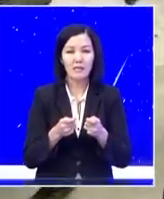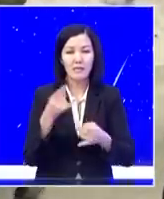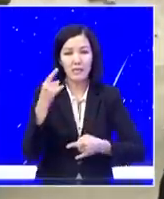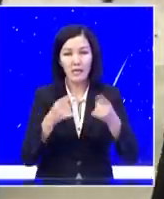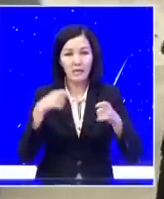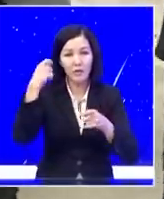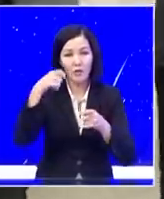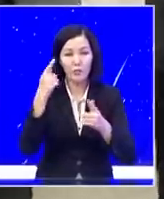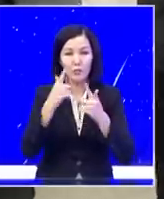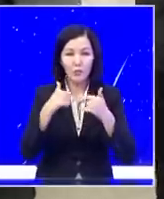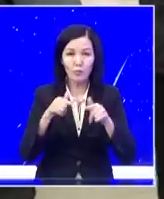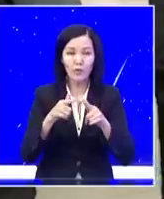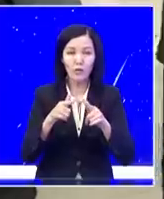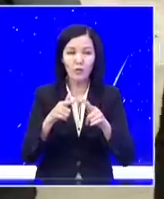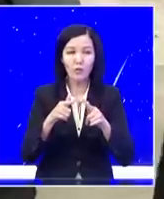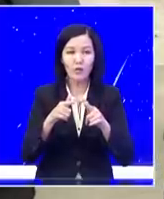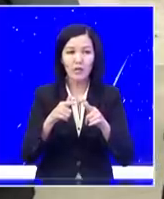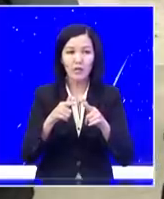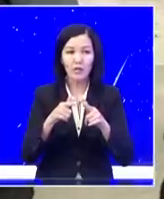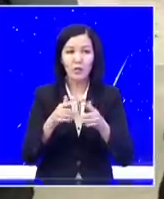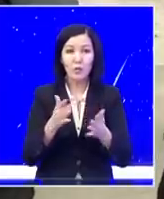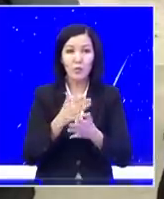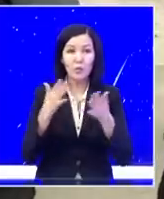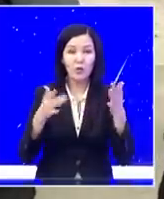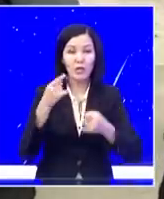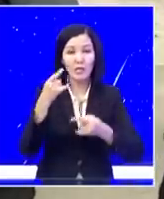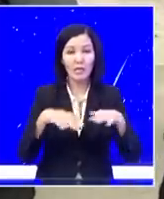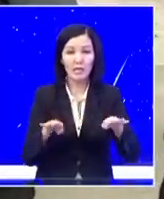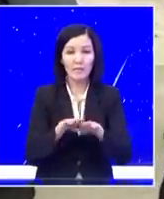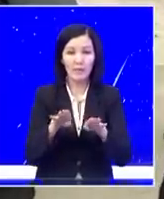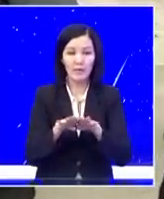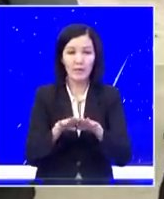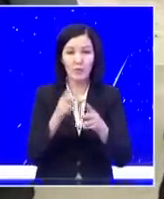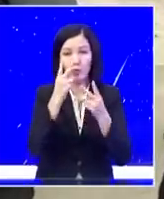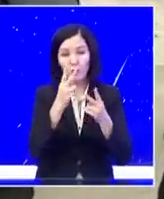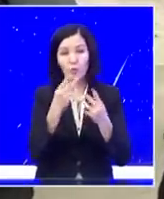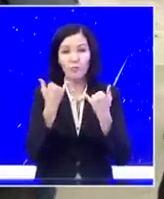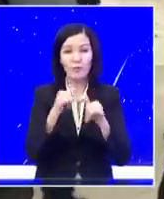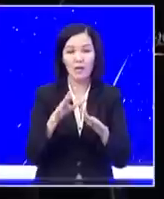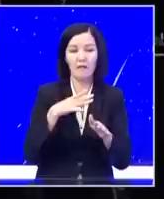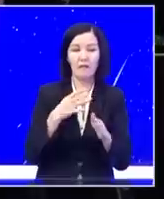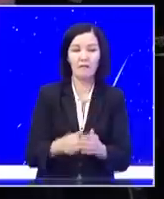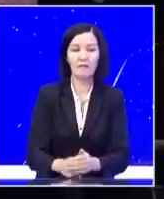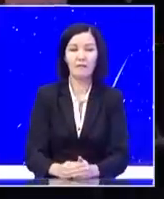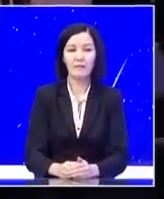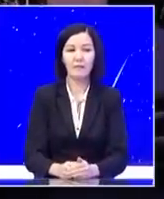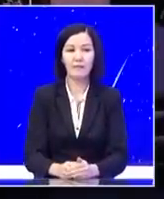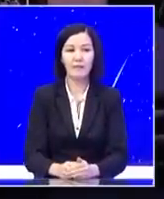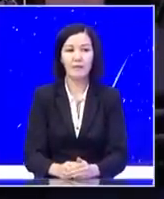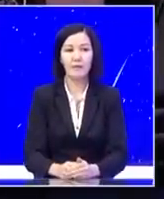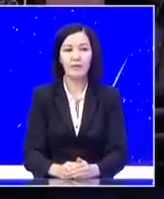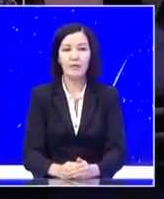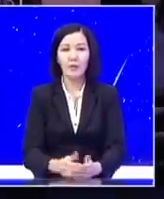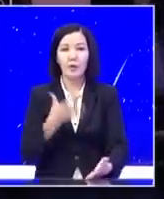түсіру, ұйымдастыру барысы кәдімгі үлкен арналарда болатындай қалыпты екенін көріп қатты сүйсінгенбіз. Ол